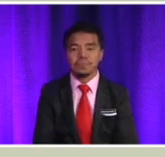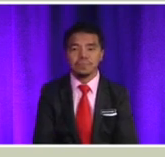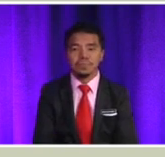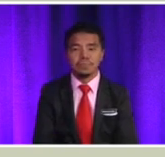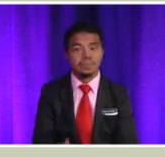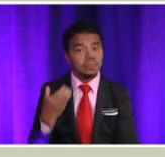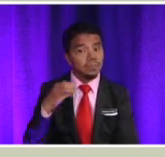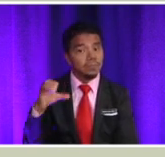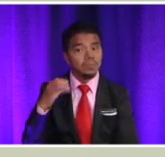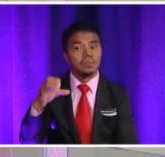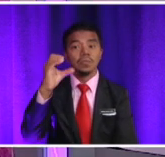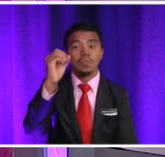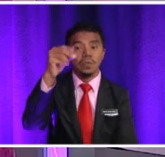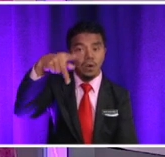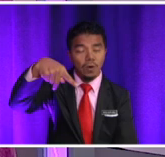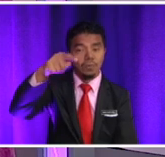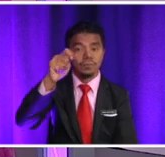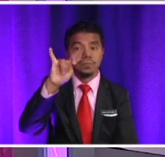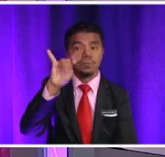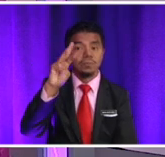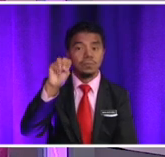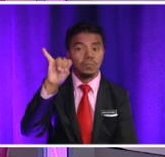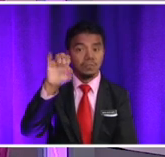optimisti hijab mengambil